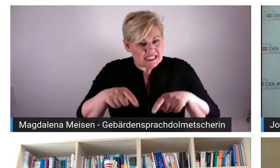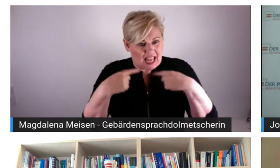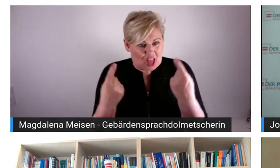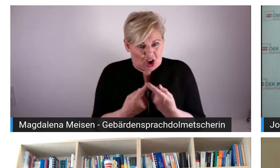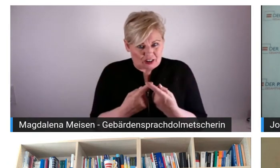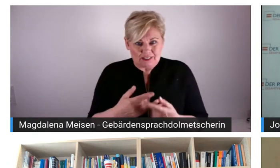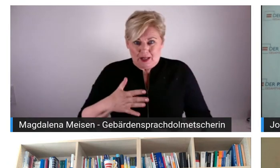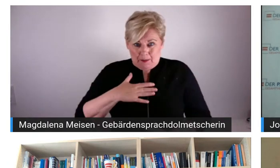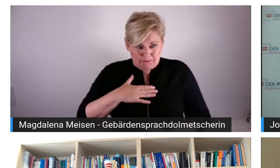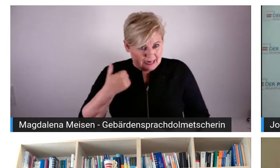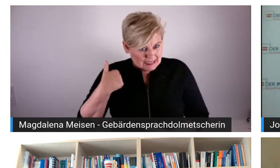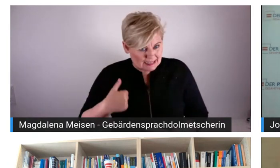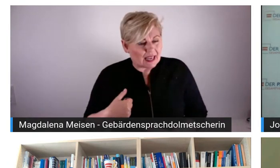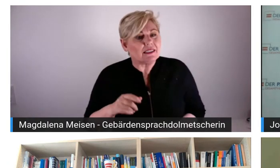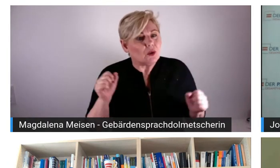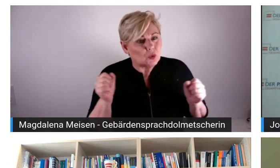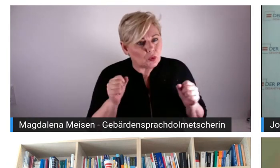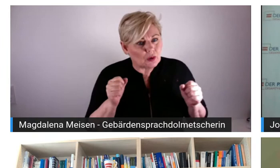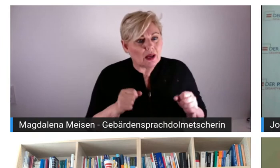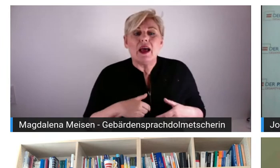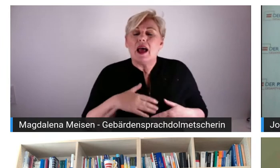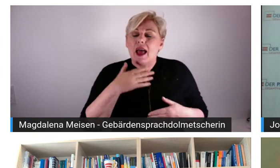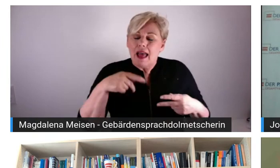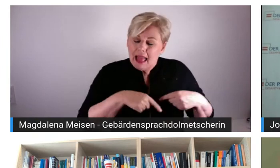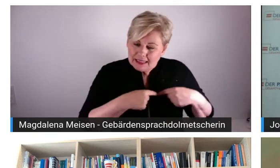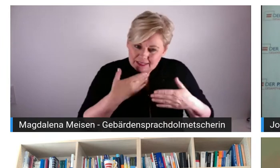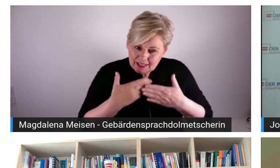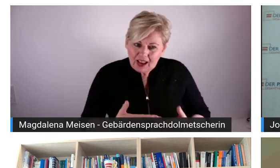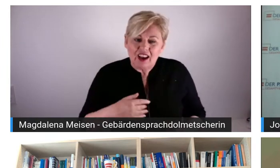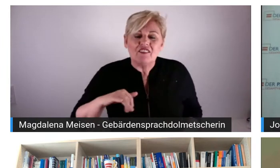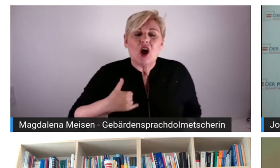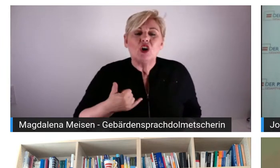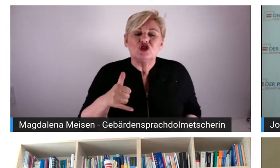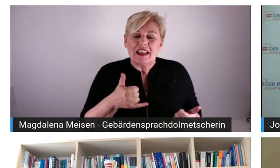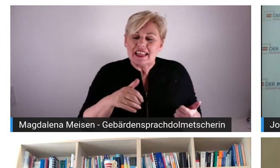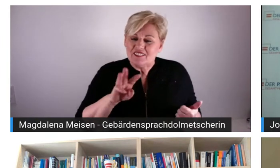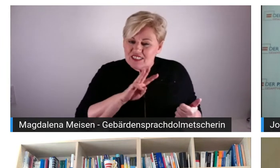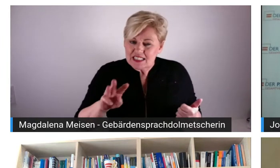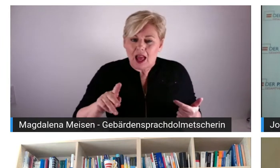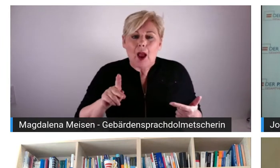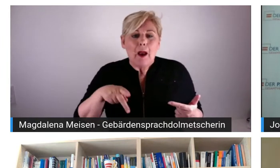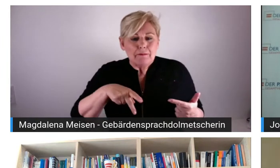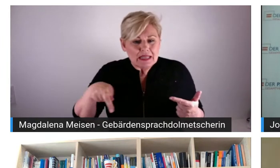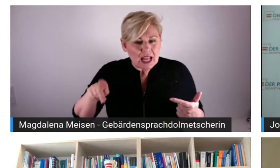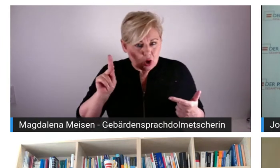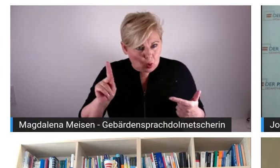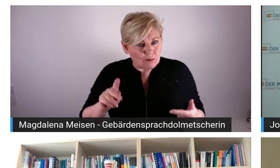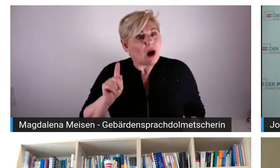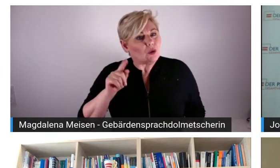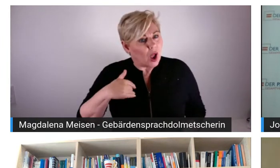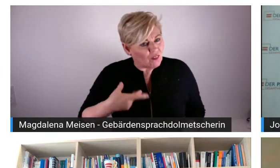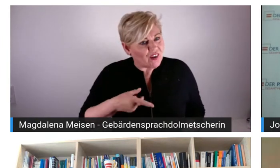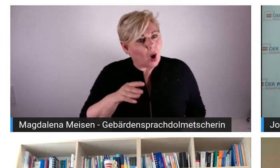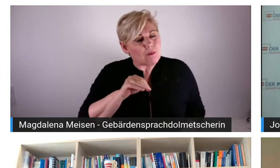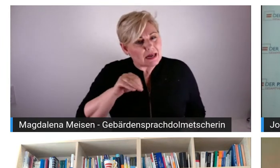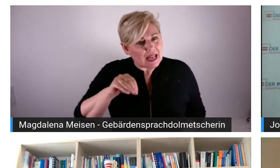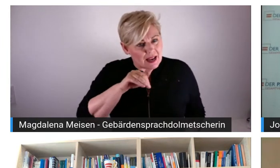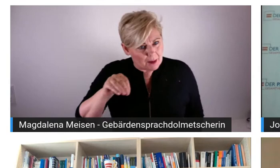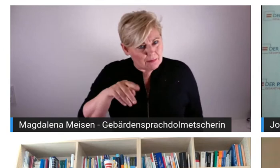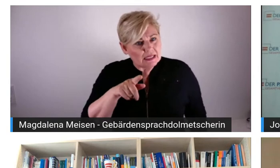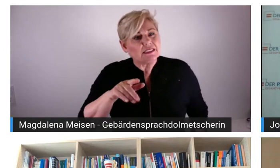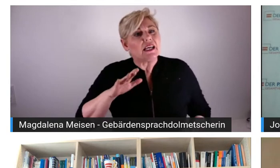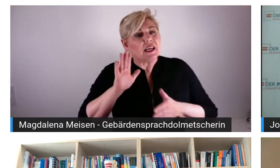meiner Seite ganz herzlichen Dank an unsere Gäste, Janine Wissler, Pascal Kober und auch an Frau Magdalena Meisen, die